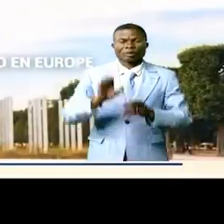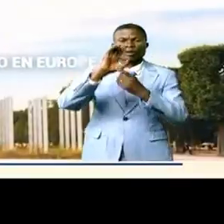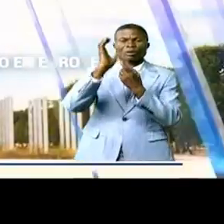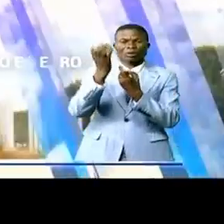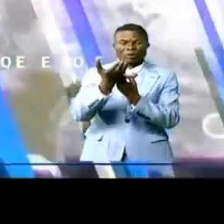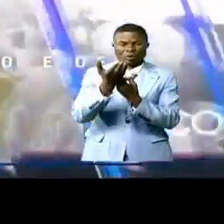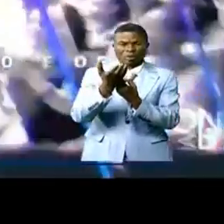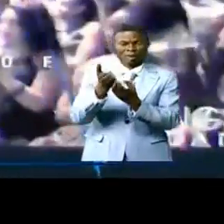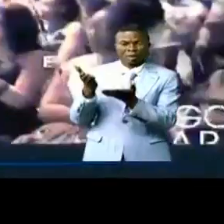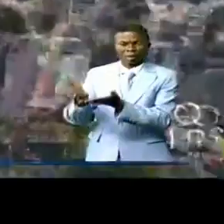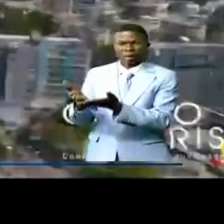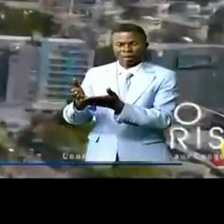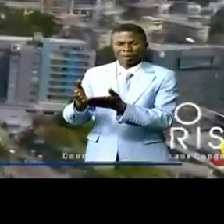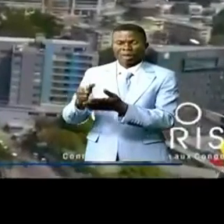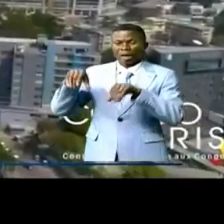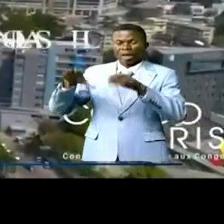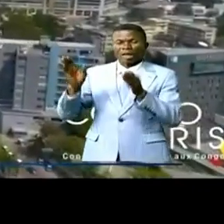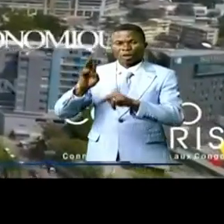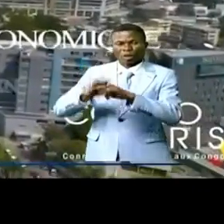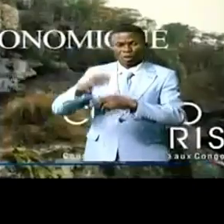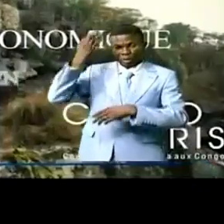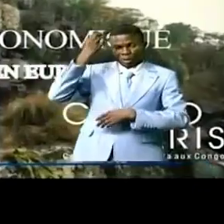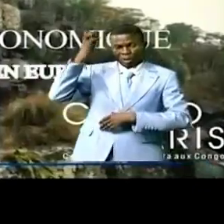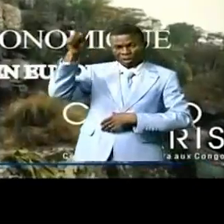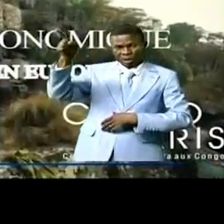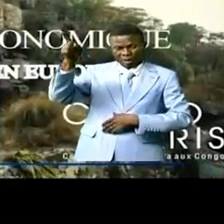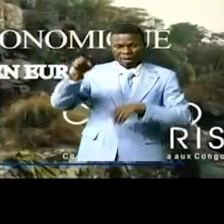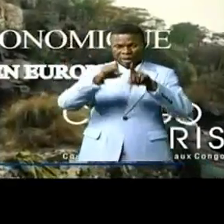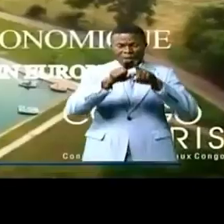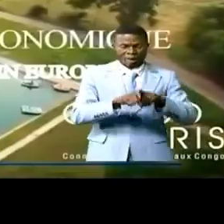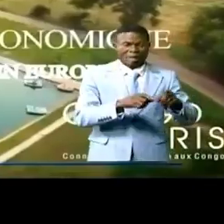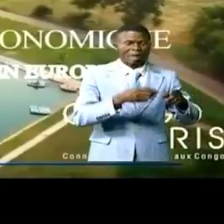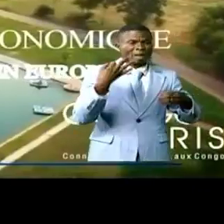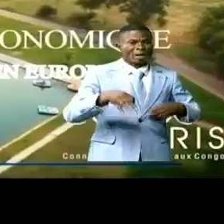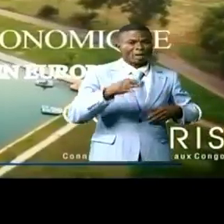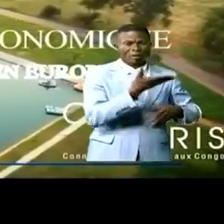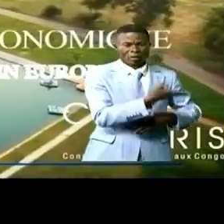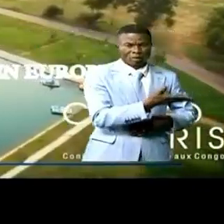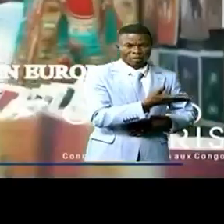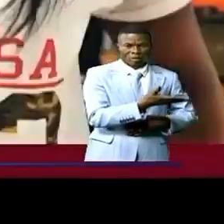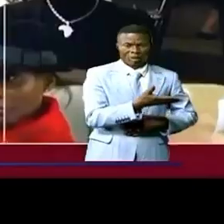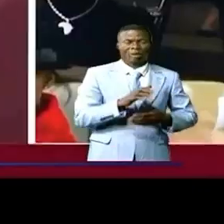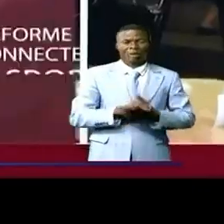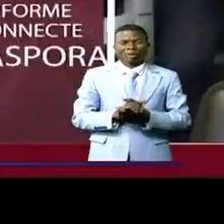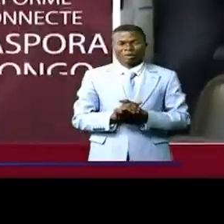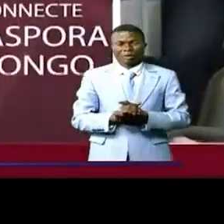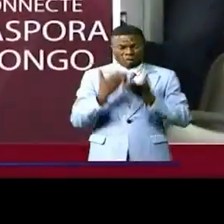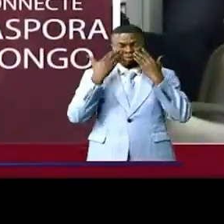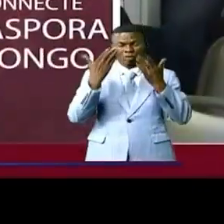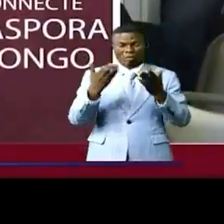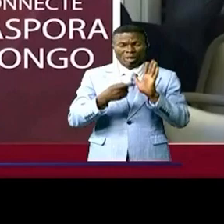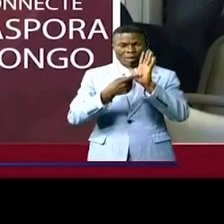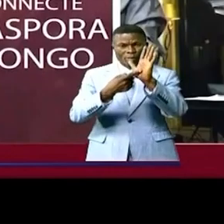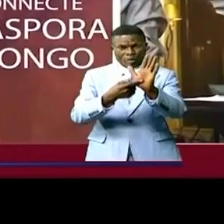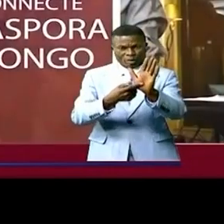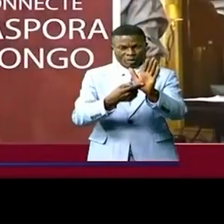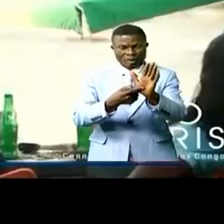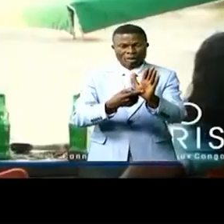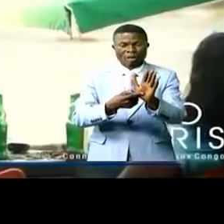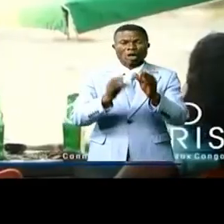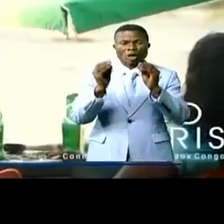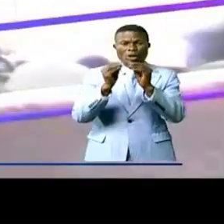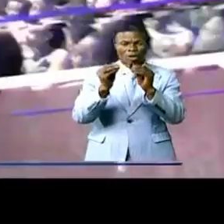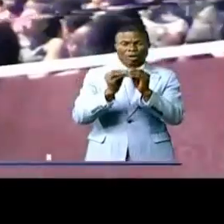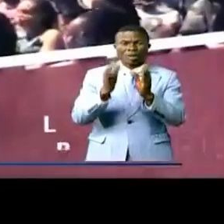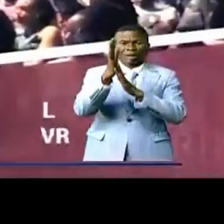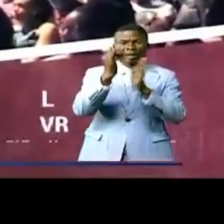d'une part la diaspora d'aidé congo et la france d'autre part est au beau fixe voilà qui justifie la tenue les